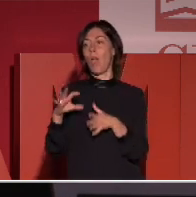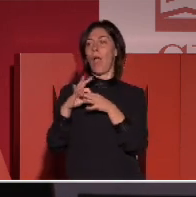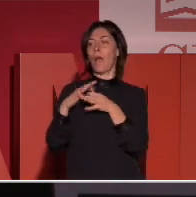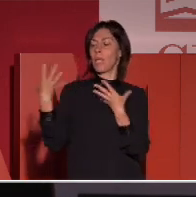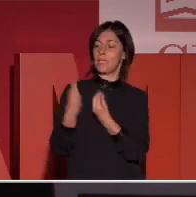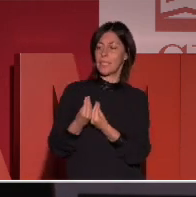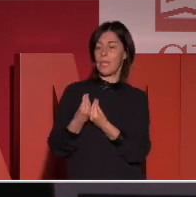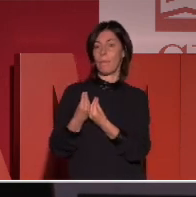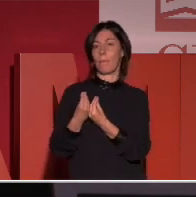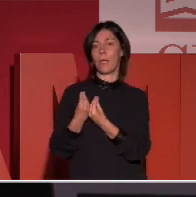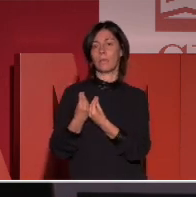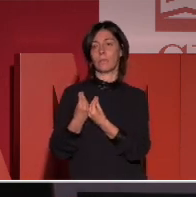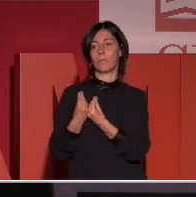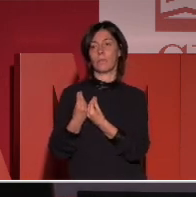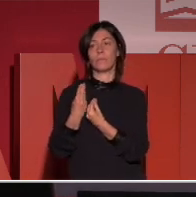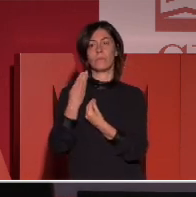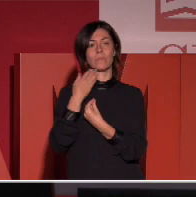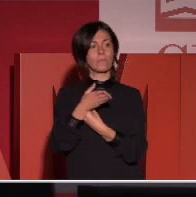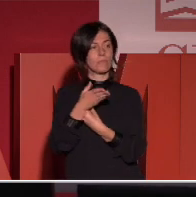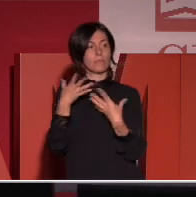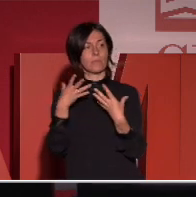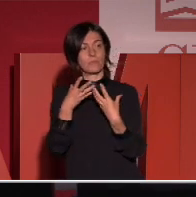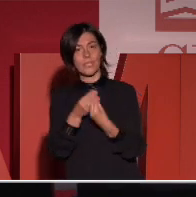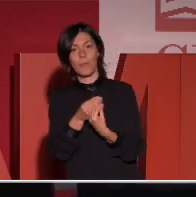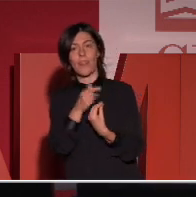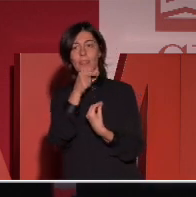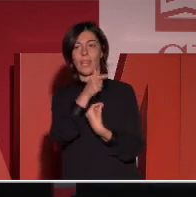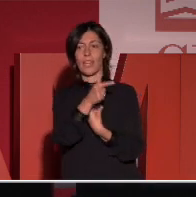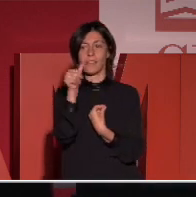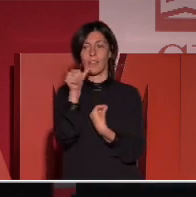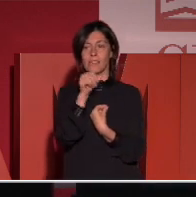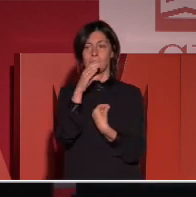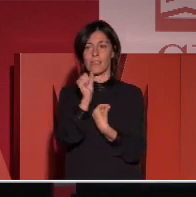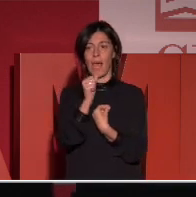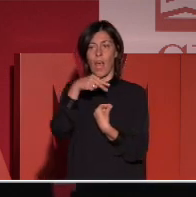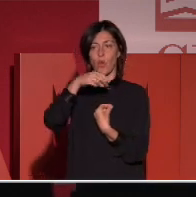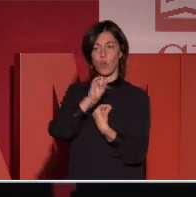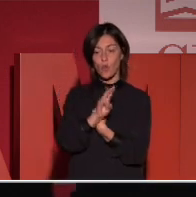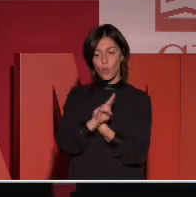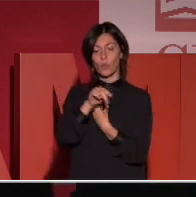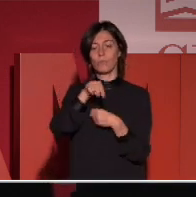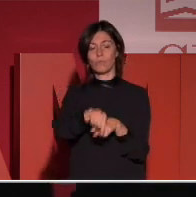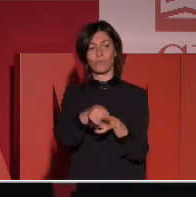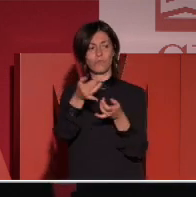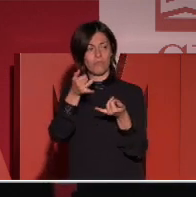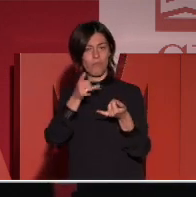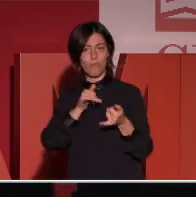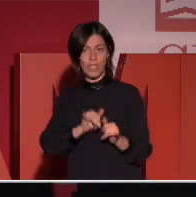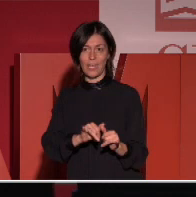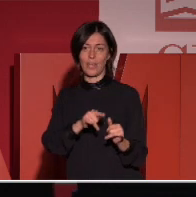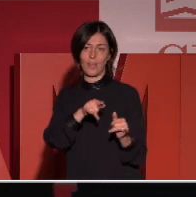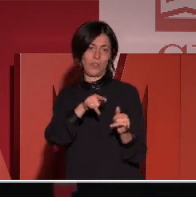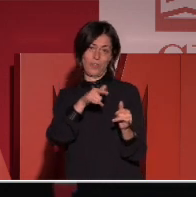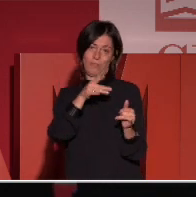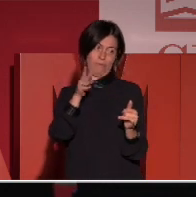in casa di signora teresa scanu teresa scanu mamma di tamino sebastiano detto tanino aveva degli arretrati di comunicazione verbale di